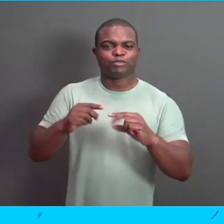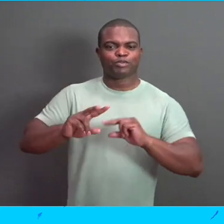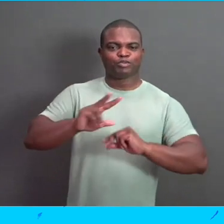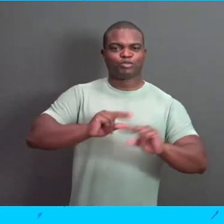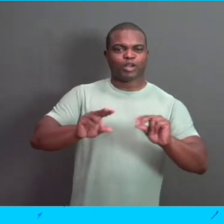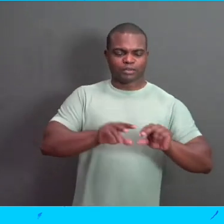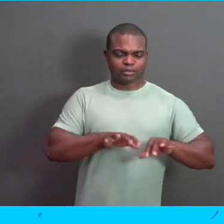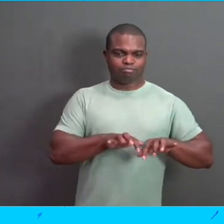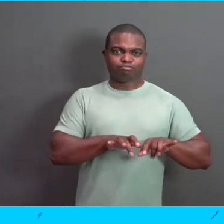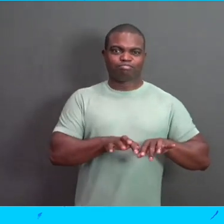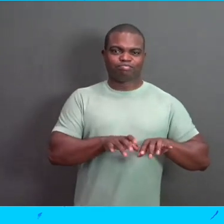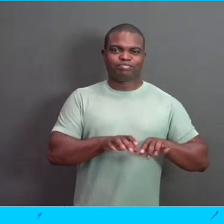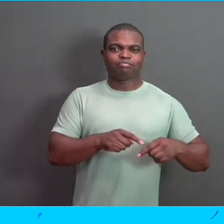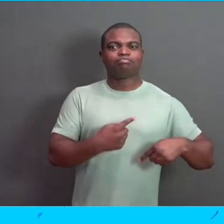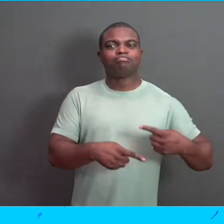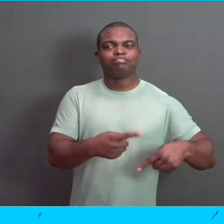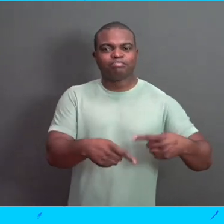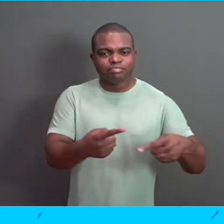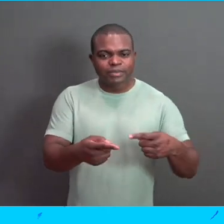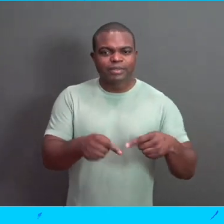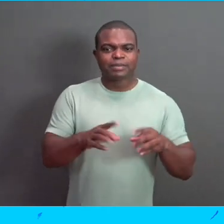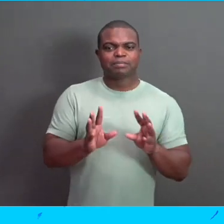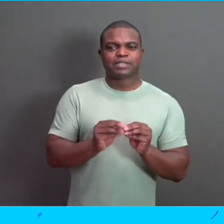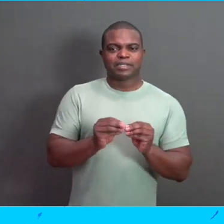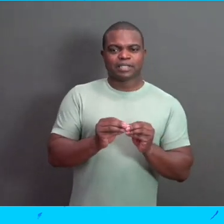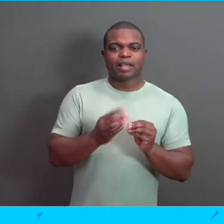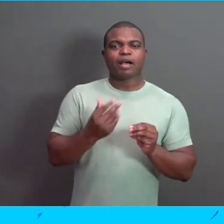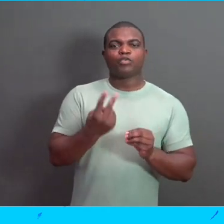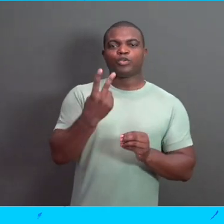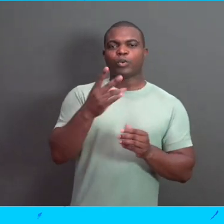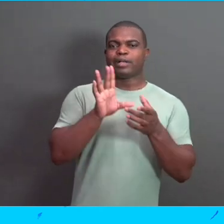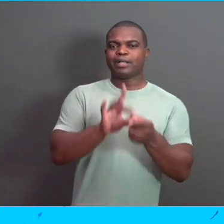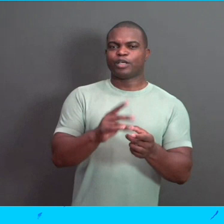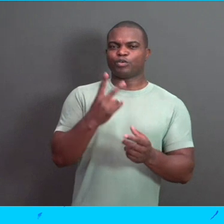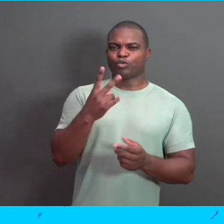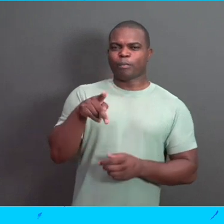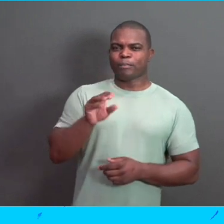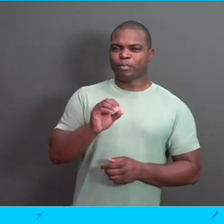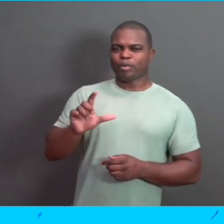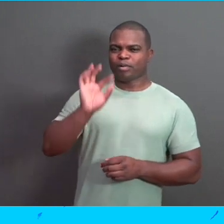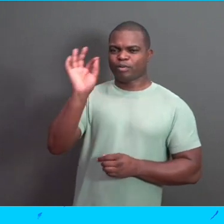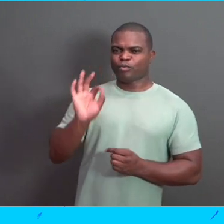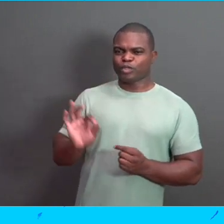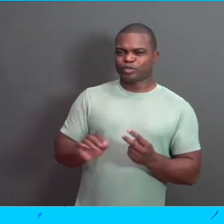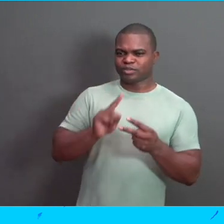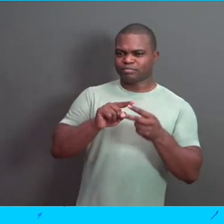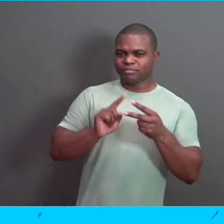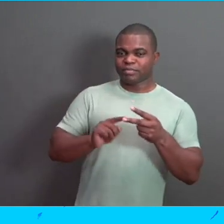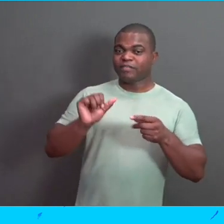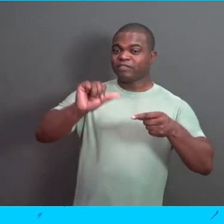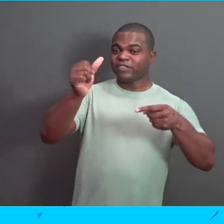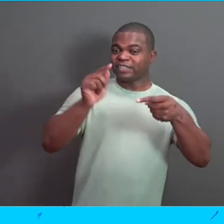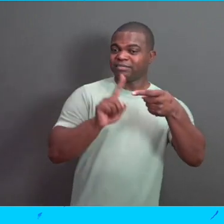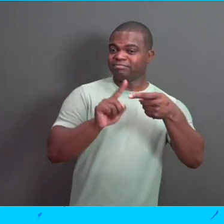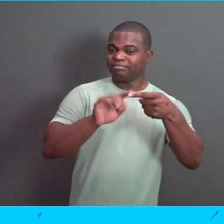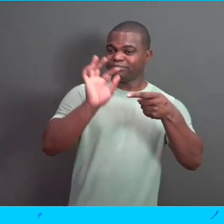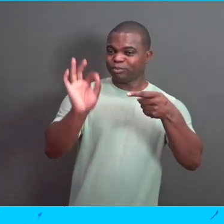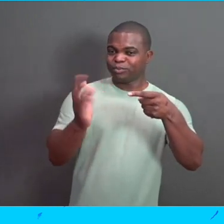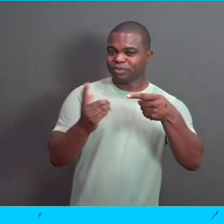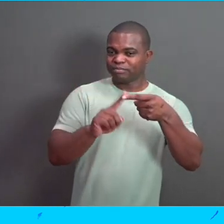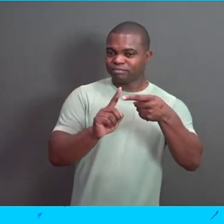première, quels sont les plus grands défis globaux pour les adolescents? La deuxième